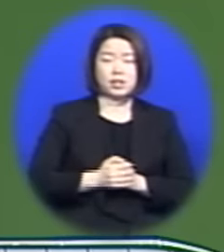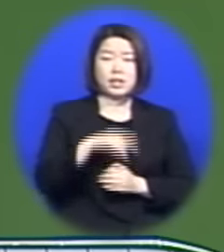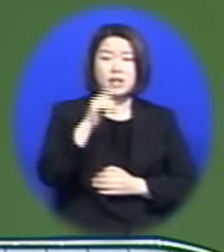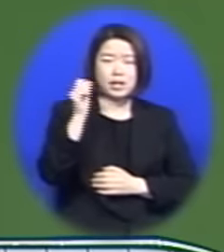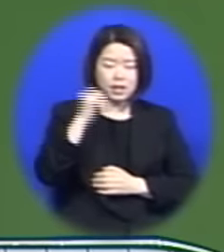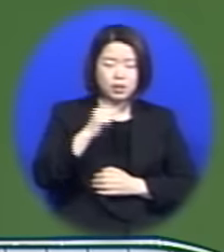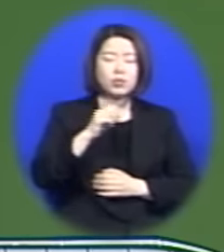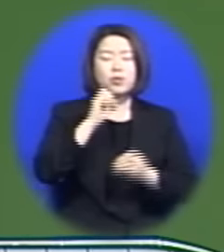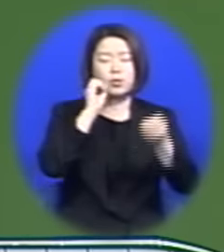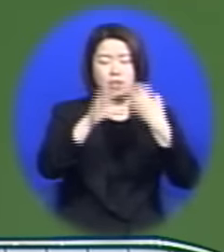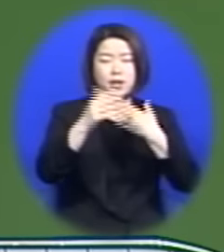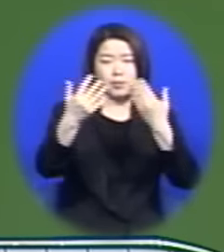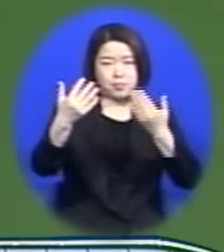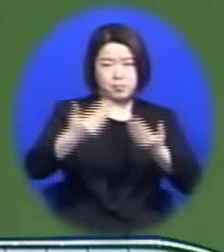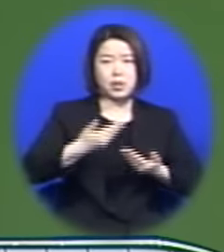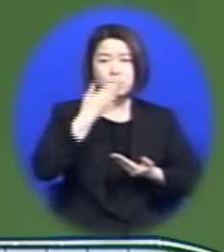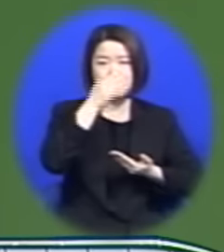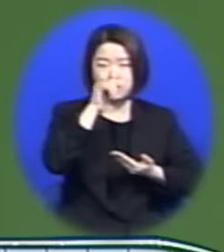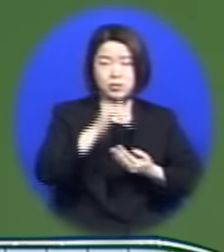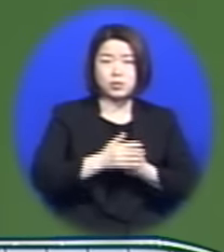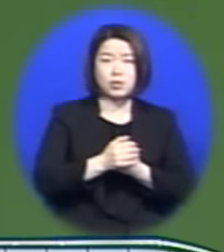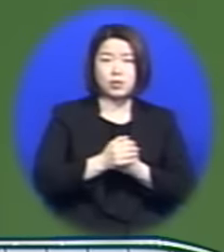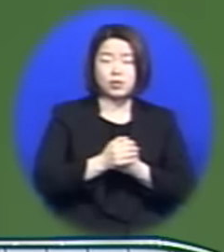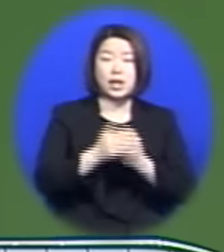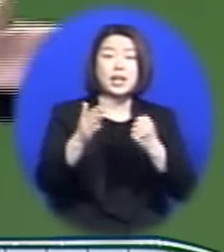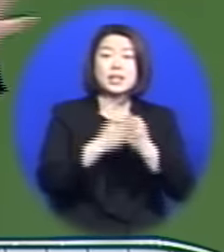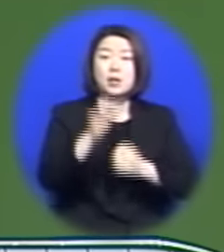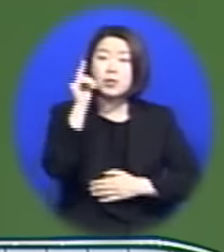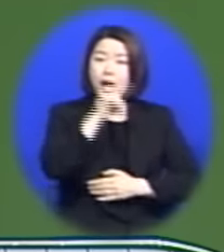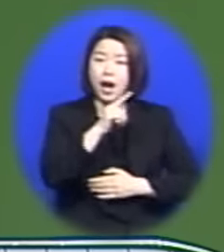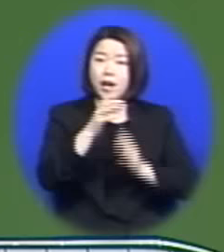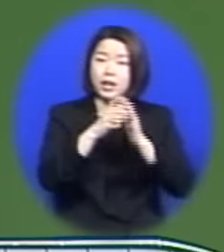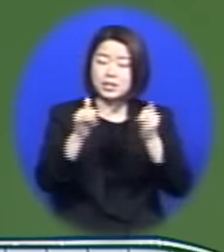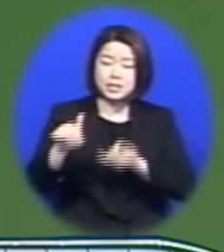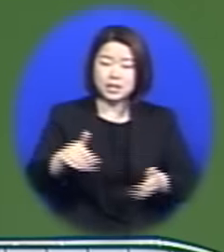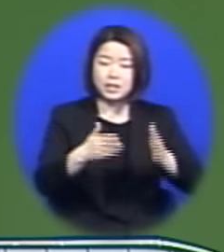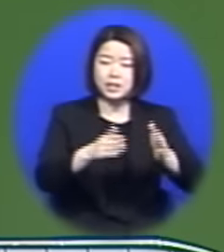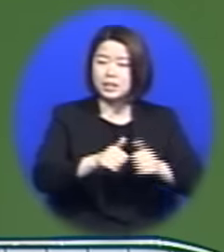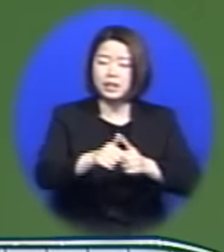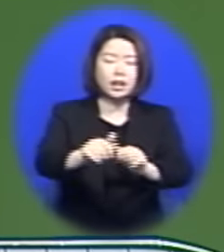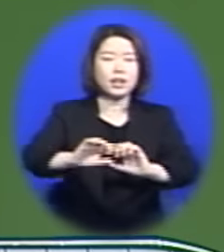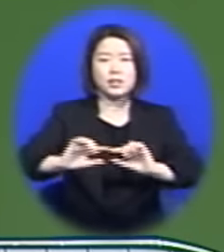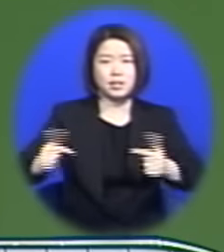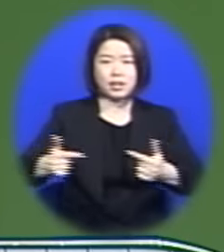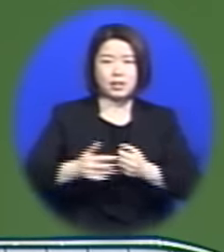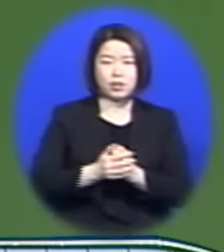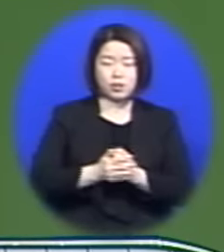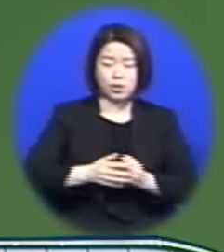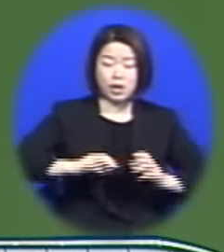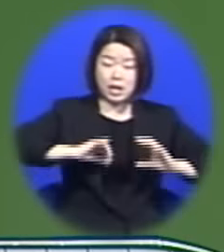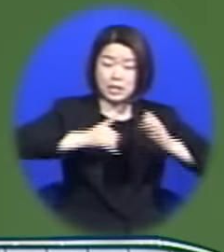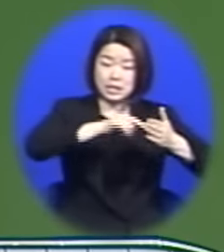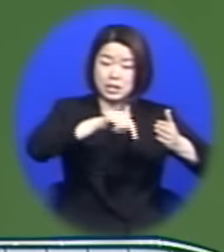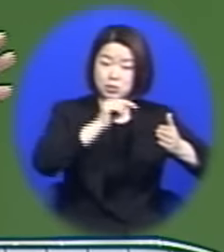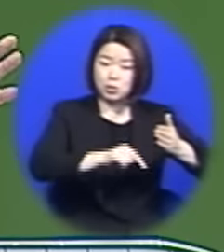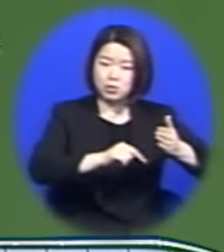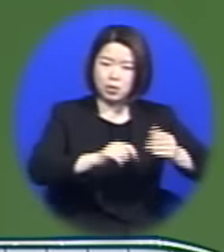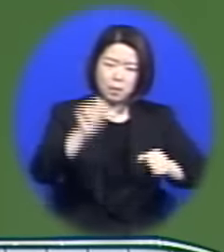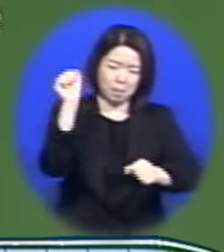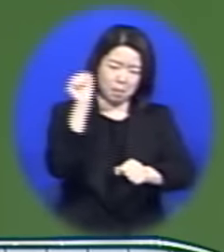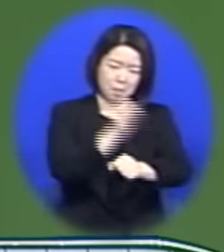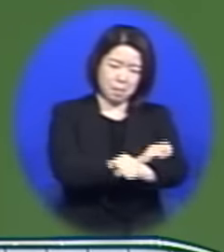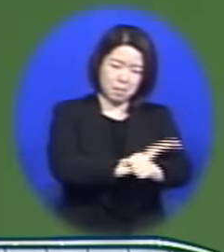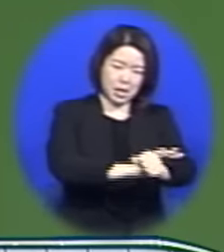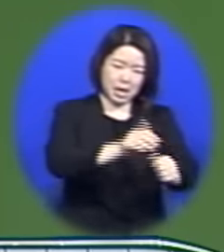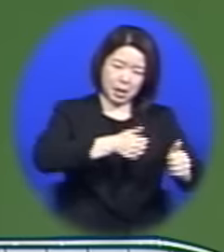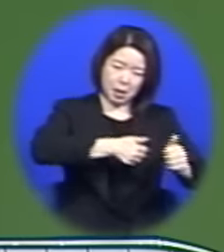답을 얻게 됩니다 그래서 악한 자의 길을 따라가지 않게 되는 겁니다 세상에서 아무리 잘되는 것처럼 보여도